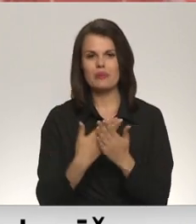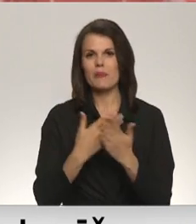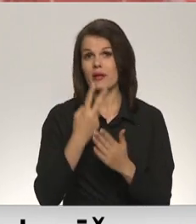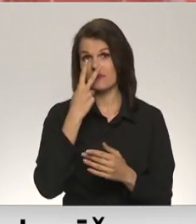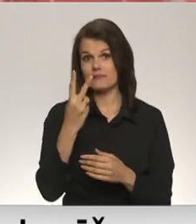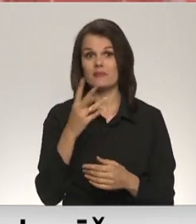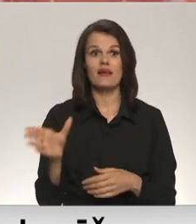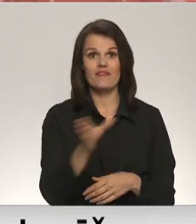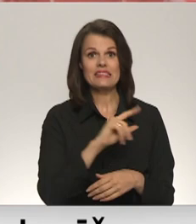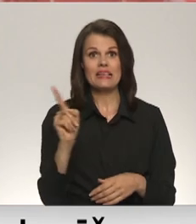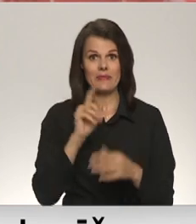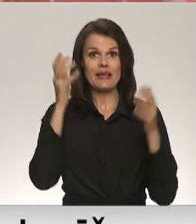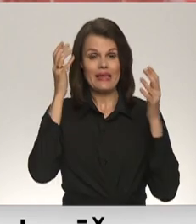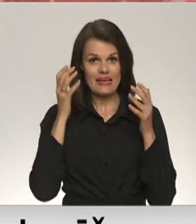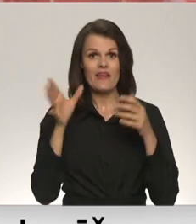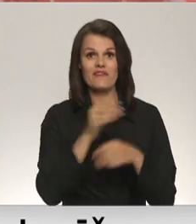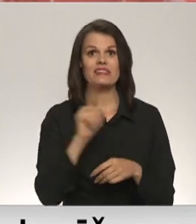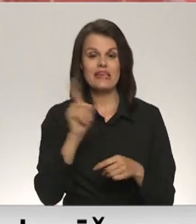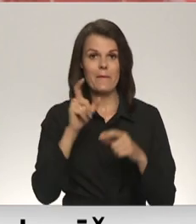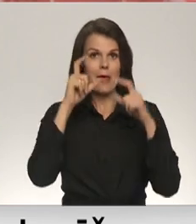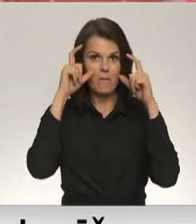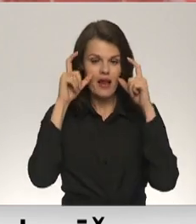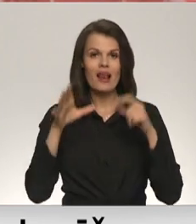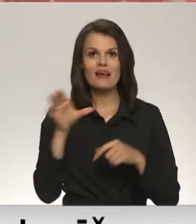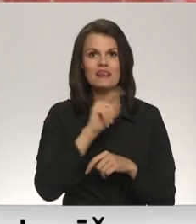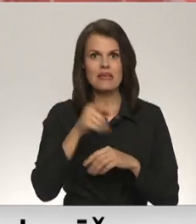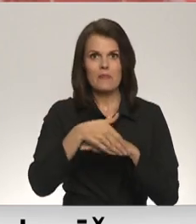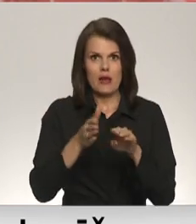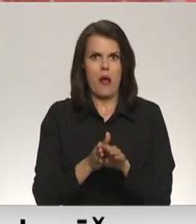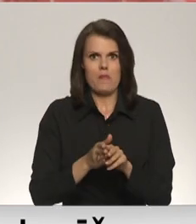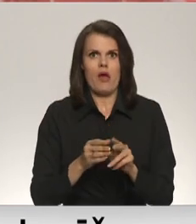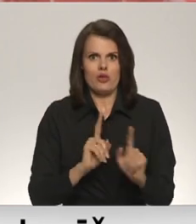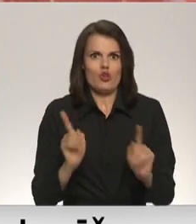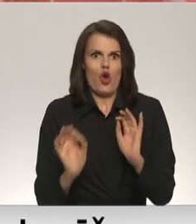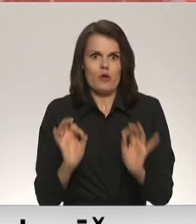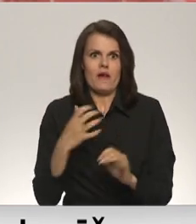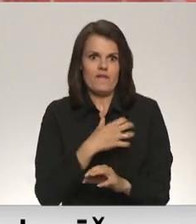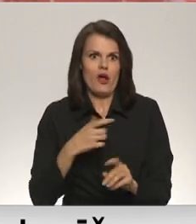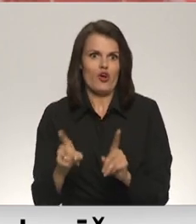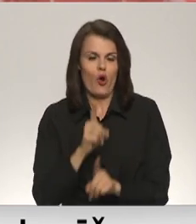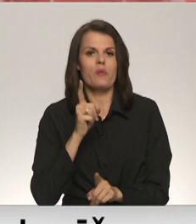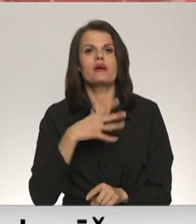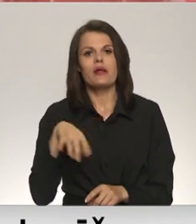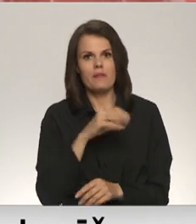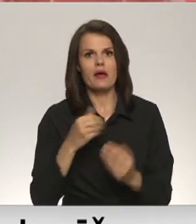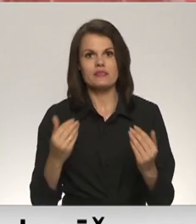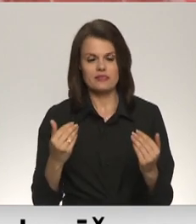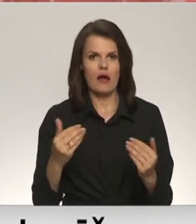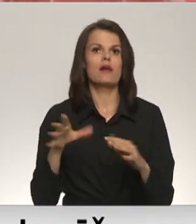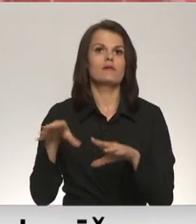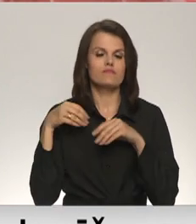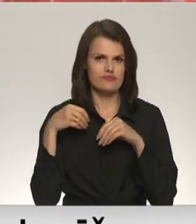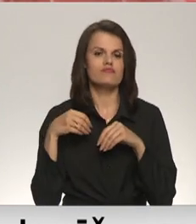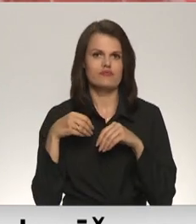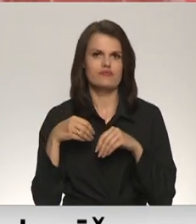nu, visiem ir ķiveres, visiem ir brilles, visiem ir apavi, un nav vispār jautājums, kā var nebūt. Ja, tad arī mēs tā, ka pēkšņi spējam to darīt, un